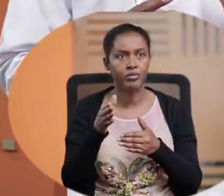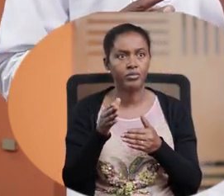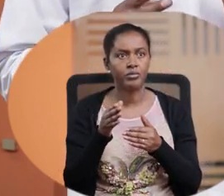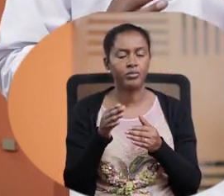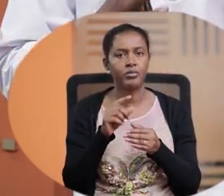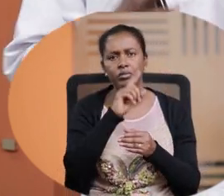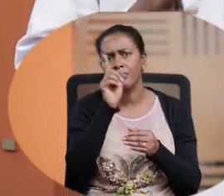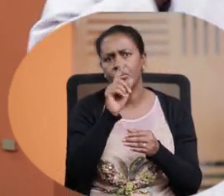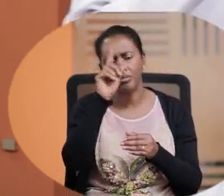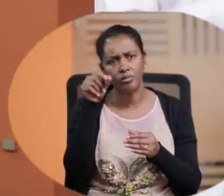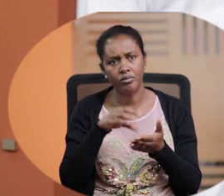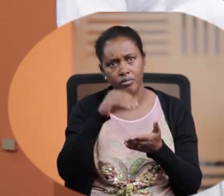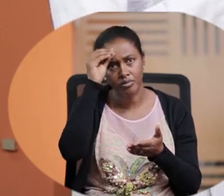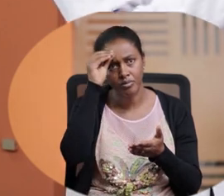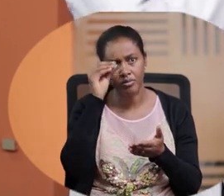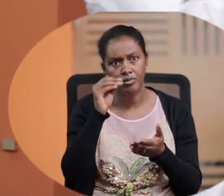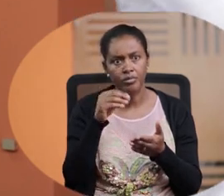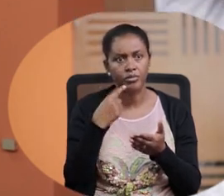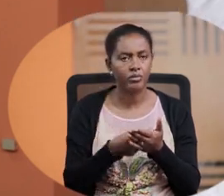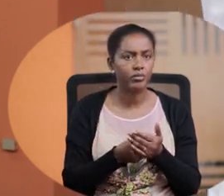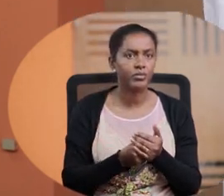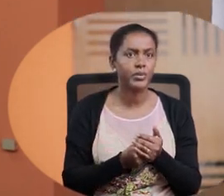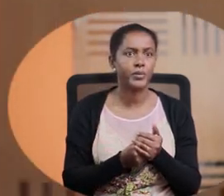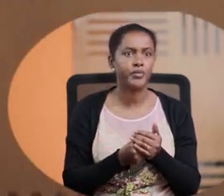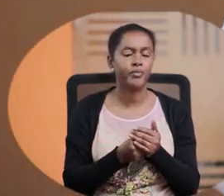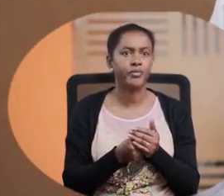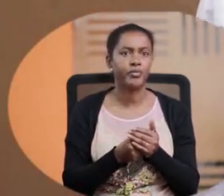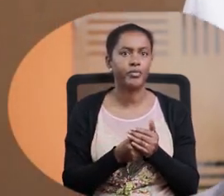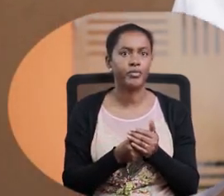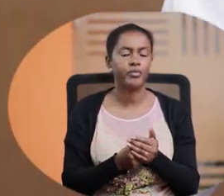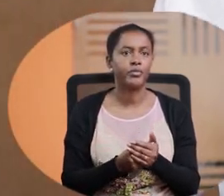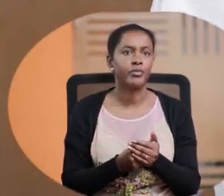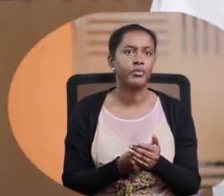barattanii mee amma mata duree barnoota keenyaan barreessa.